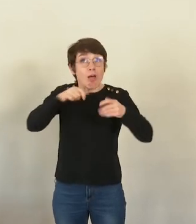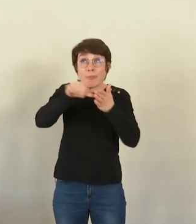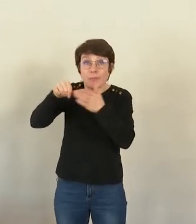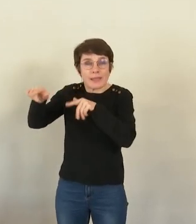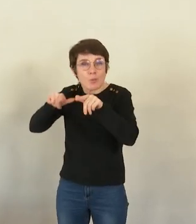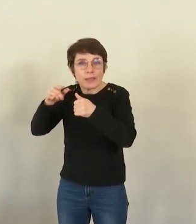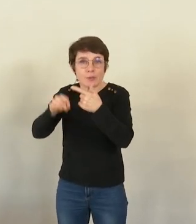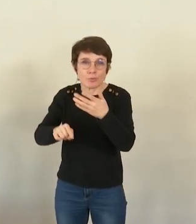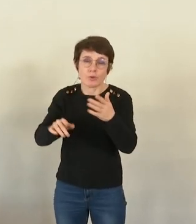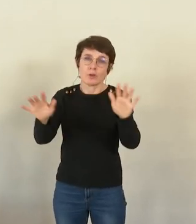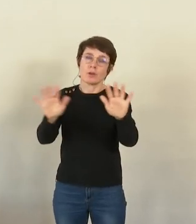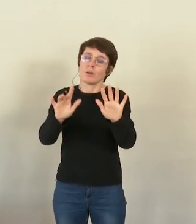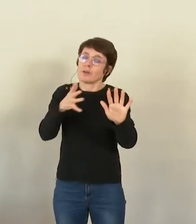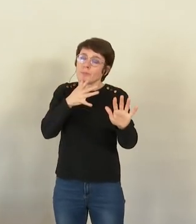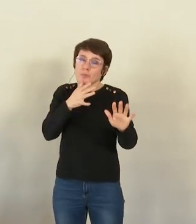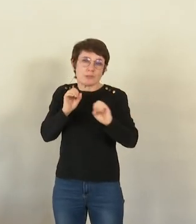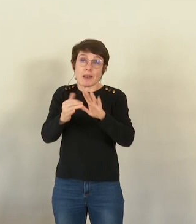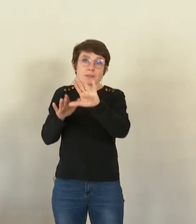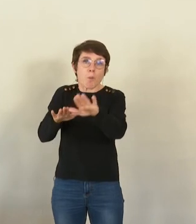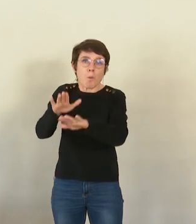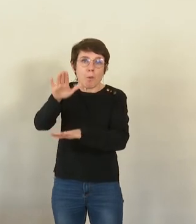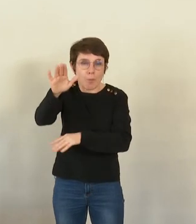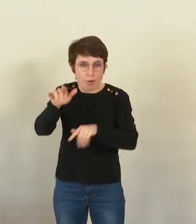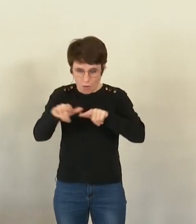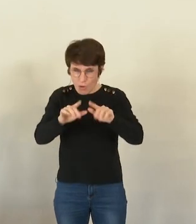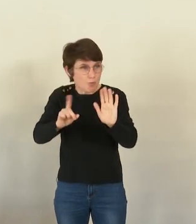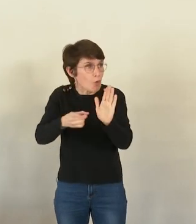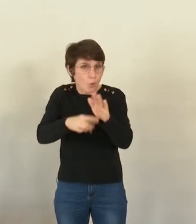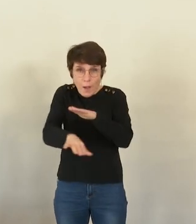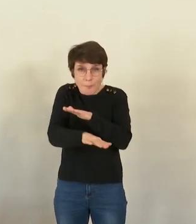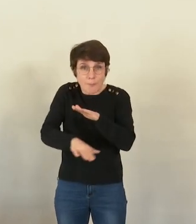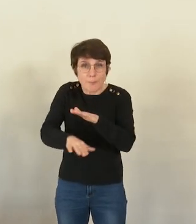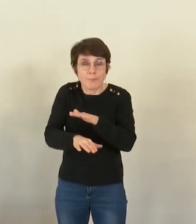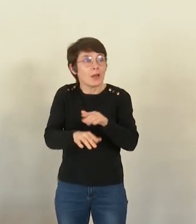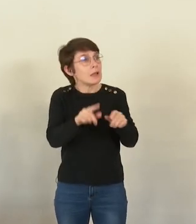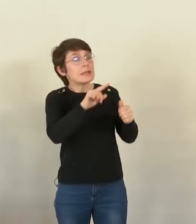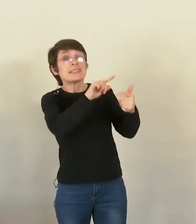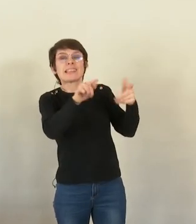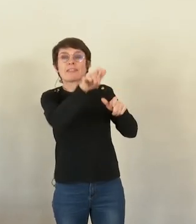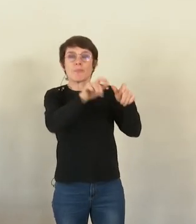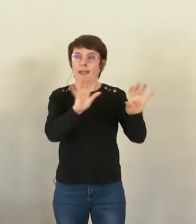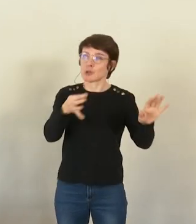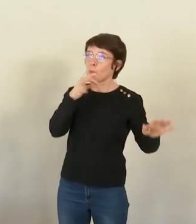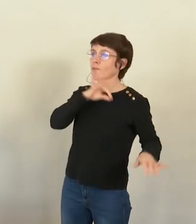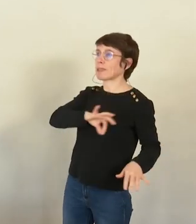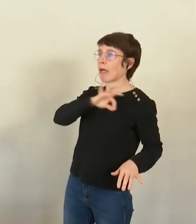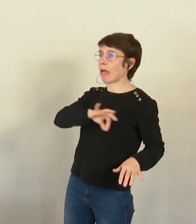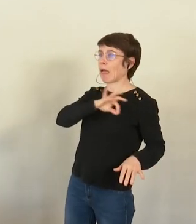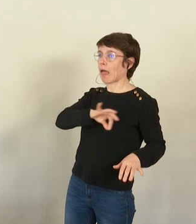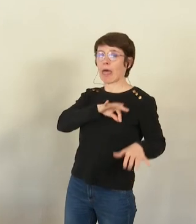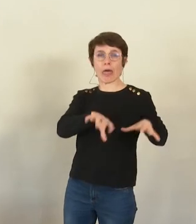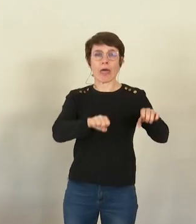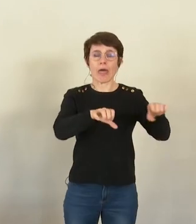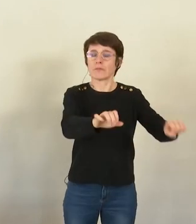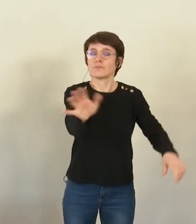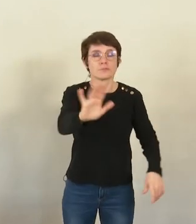un droit un bien de première nécessité nous ne pouvons pas laisser quelques-uns s'enrichir en niant les droits élémentaires d'une immense majorité les 10